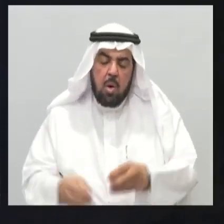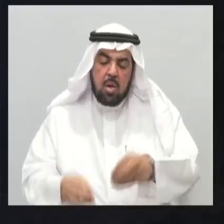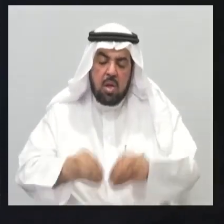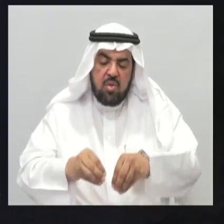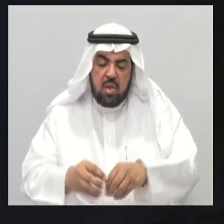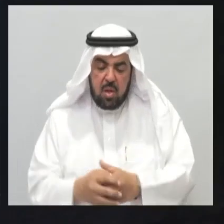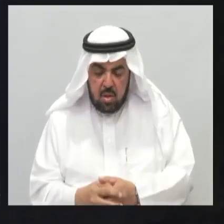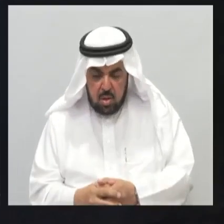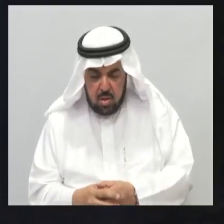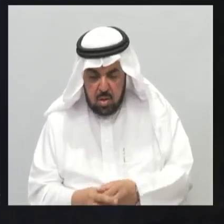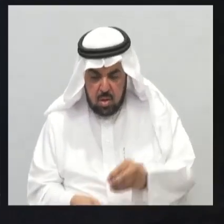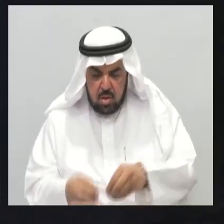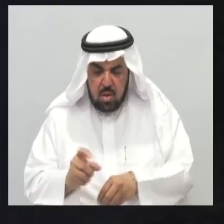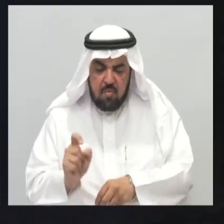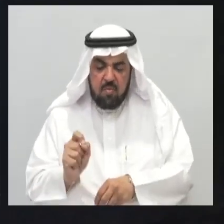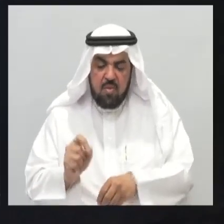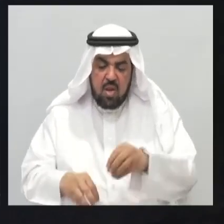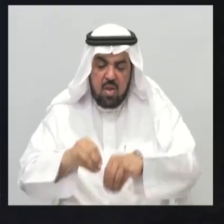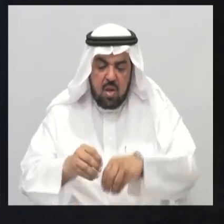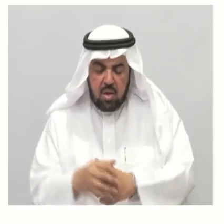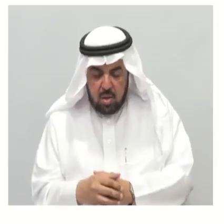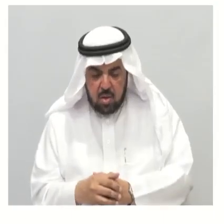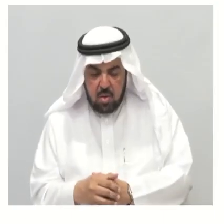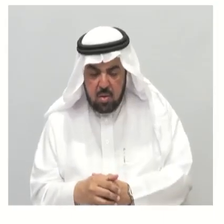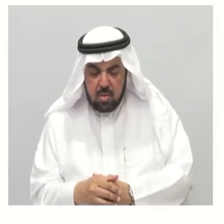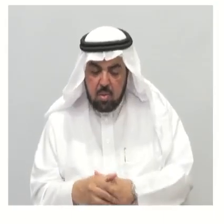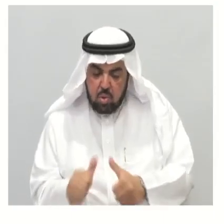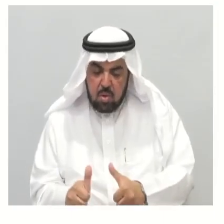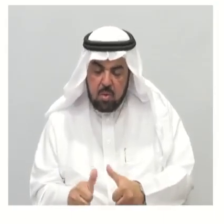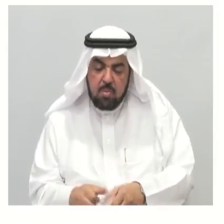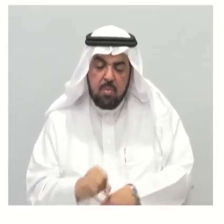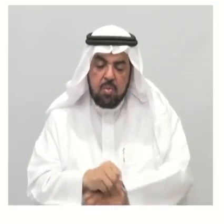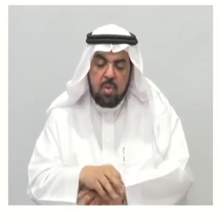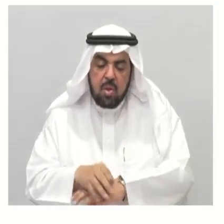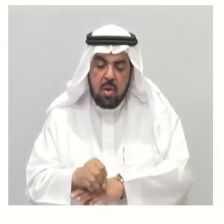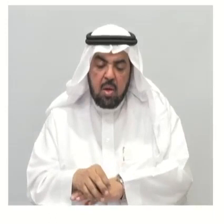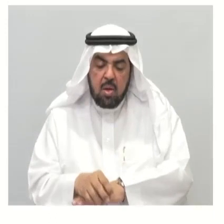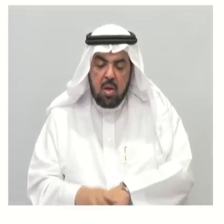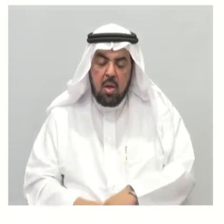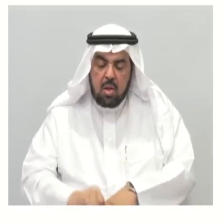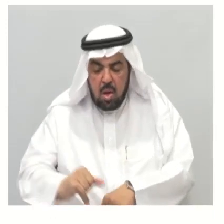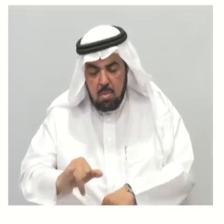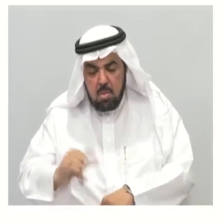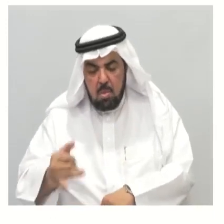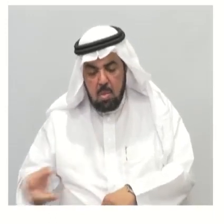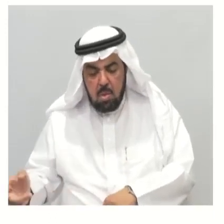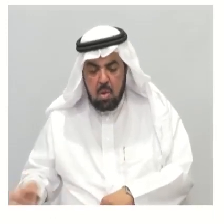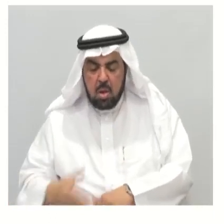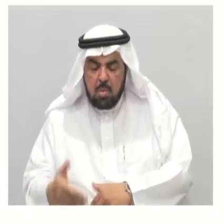الفيزيائية؟ ما أهمية الخواص الفيزيائية؟ يمكن تصنيف، ممتاز، المواد